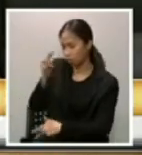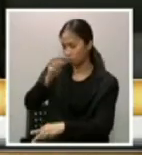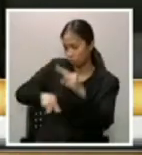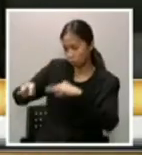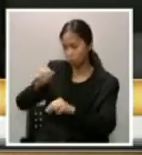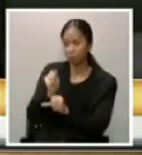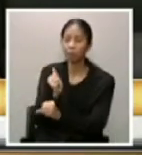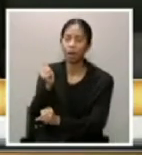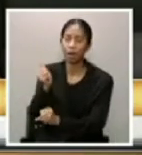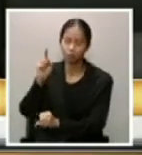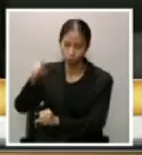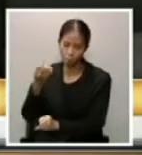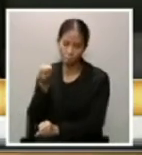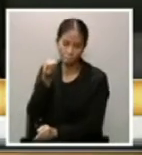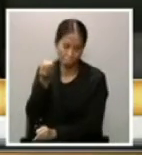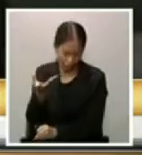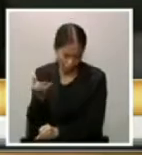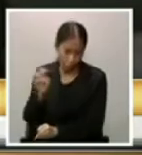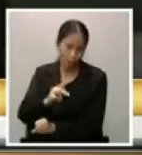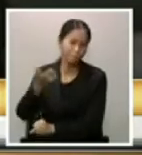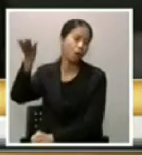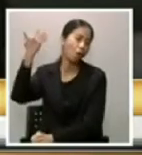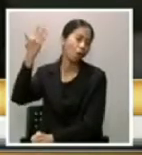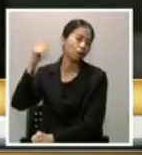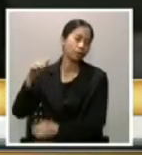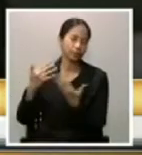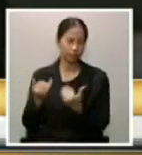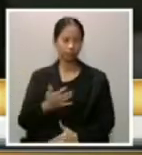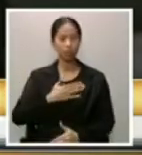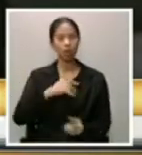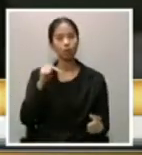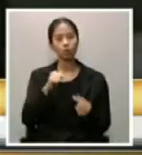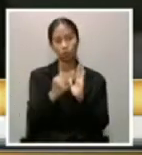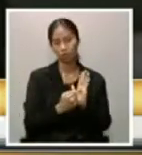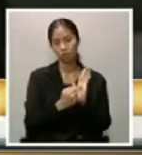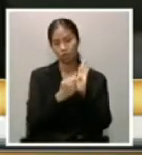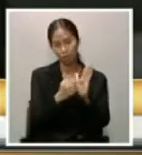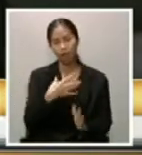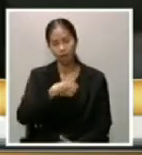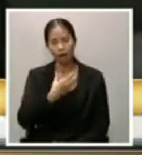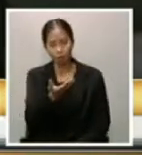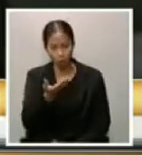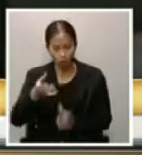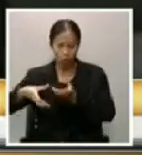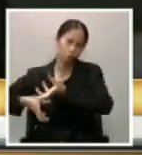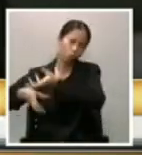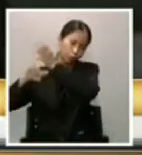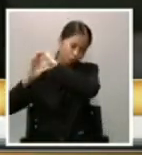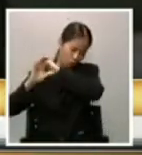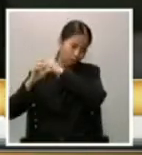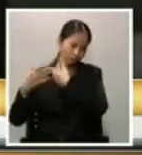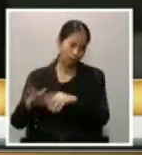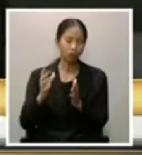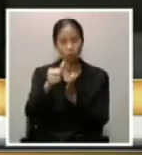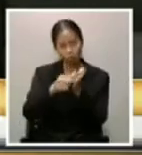ครับดังนั้นนี่เป็นเพียงตัวอย่างข้อเสนอที่ผมอยากจะขอให้มีการทบทวนแล้วก็ปรับปรุงต่อร่างกฎหมายกสทช.